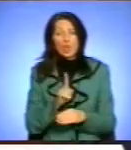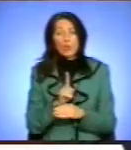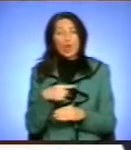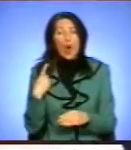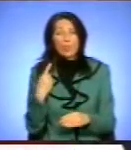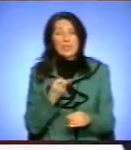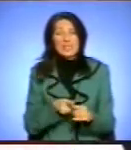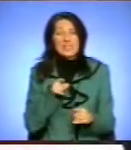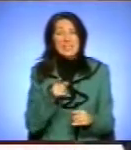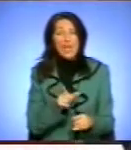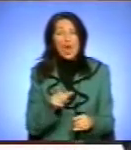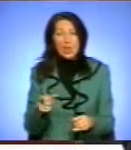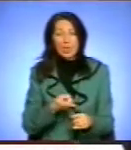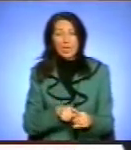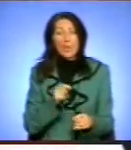ті люди, які